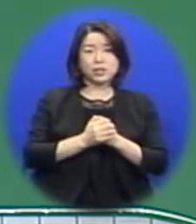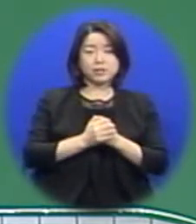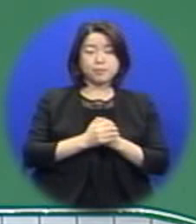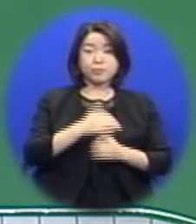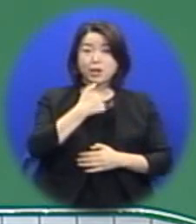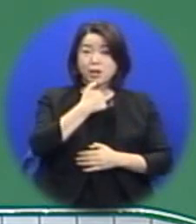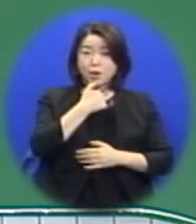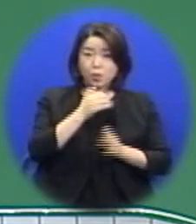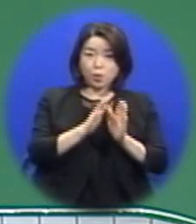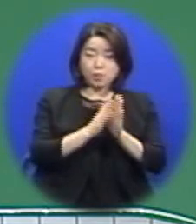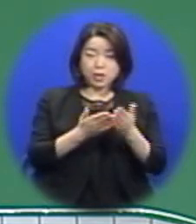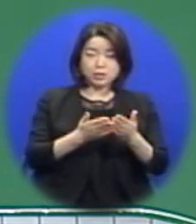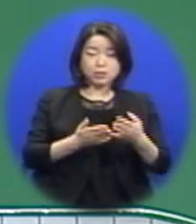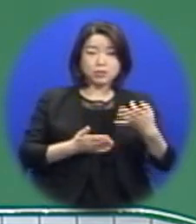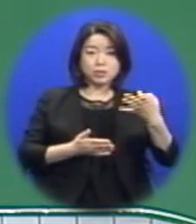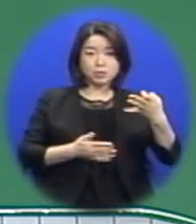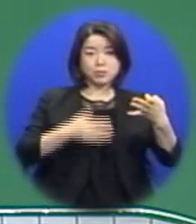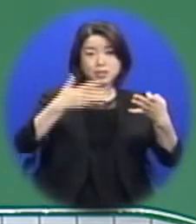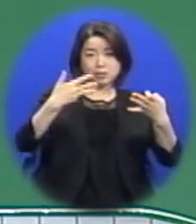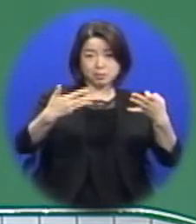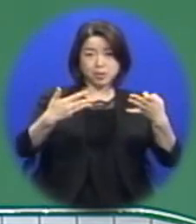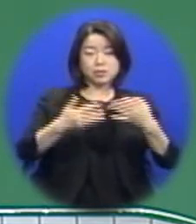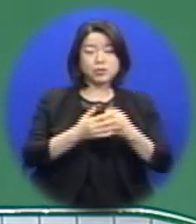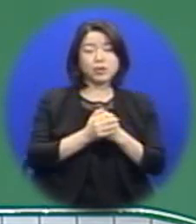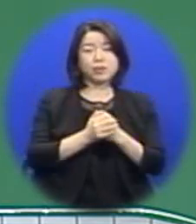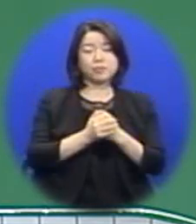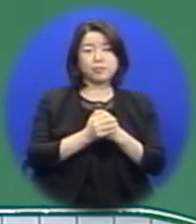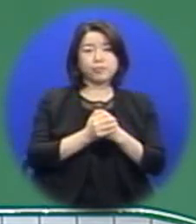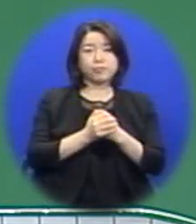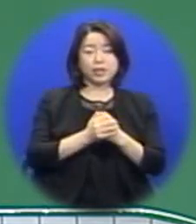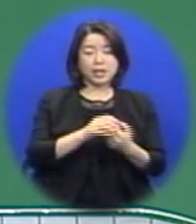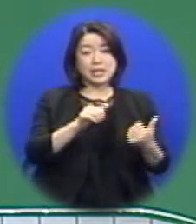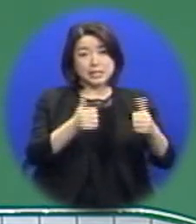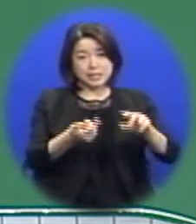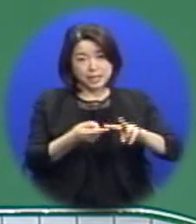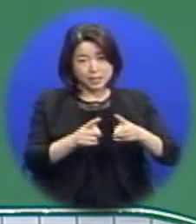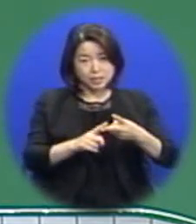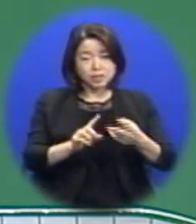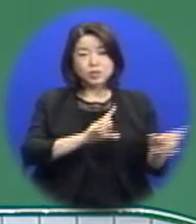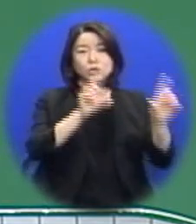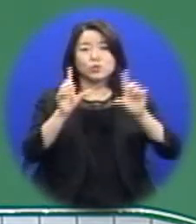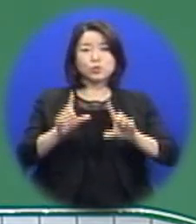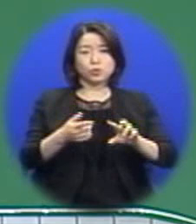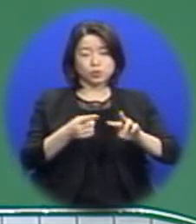로마서 14장 8절에서 그가 사나